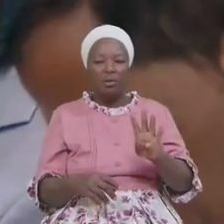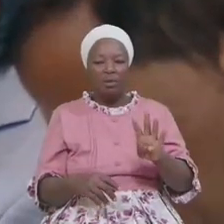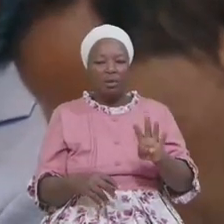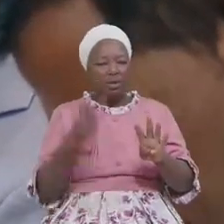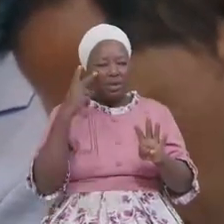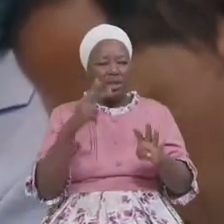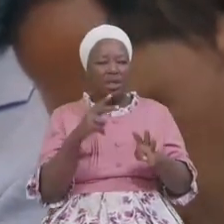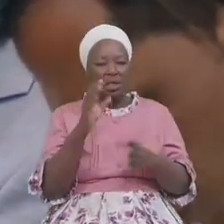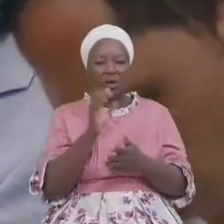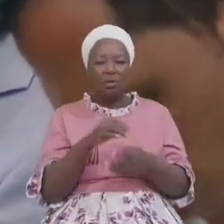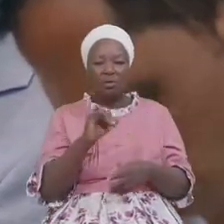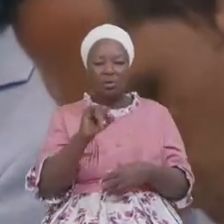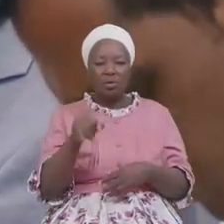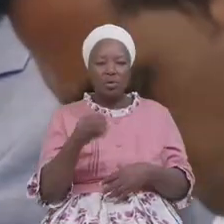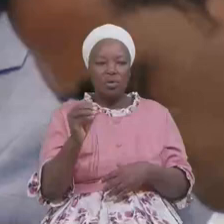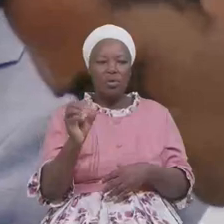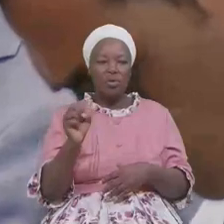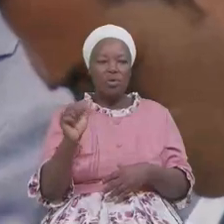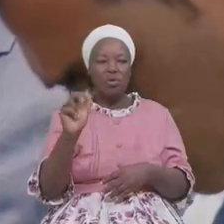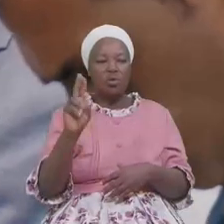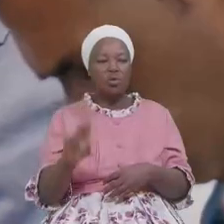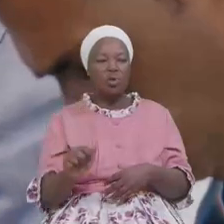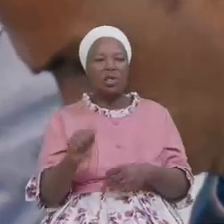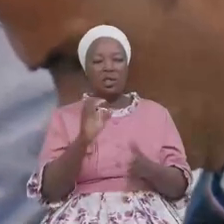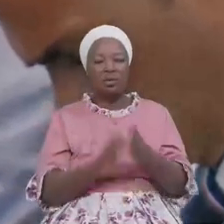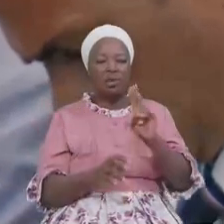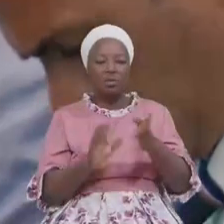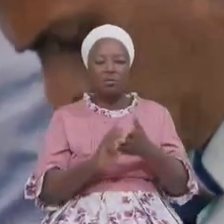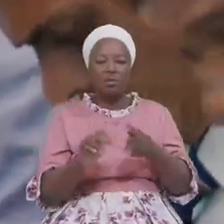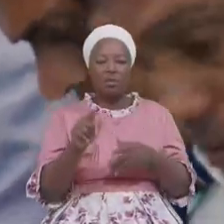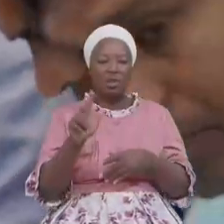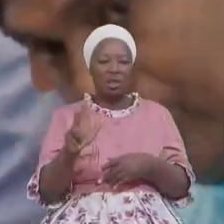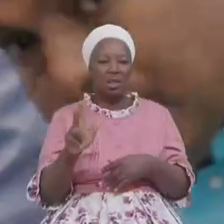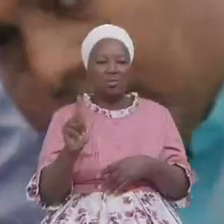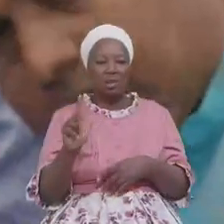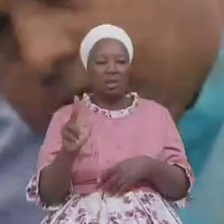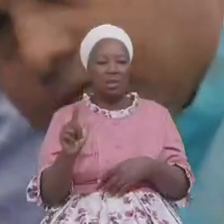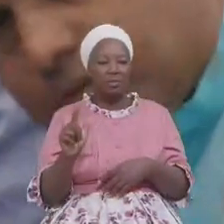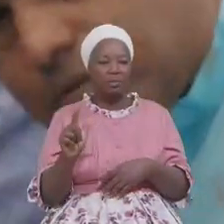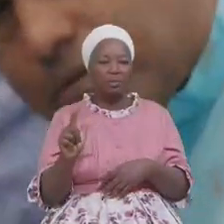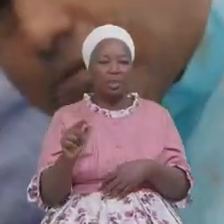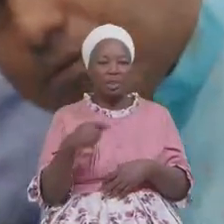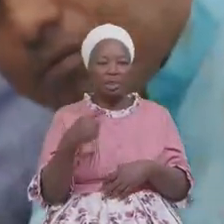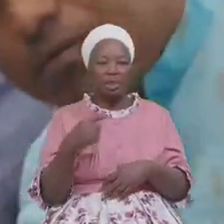2. Chapitre 2 de Josué, verset 24. Et dire à Josué.